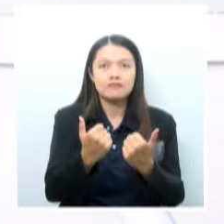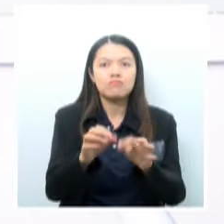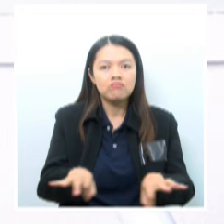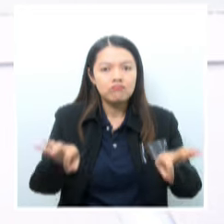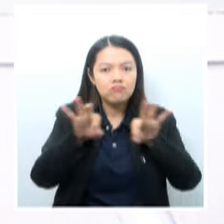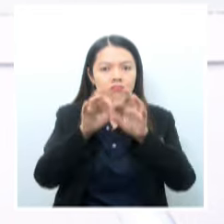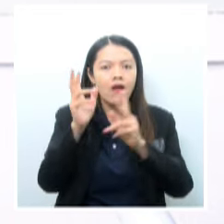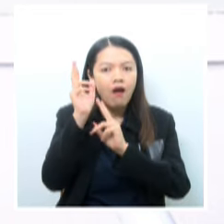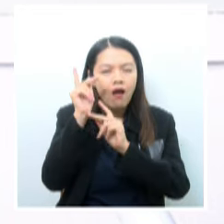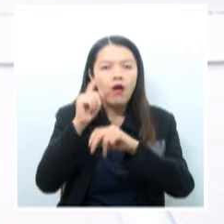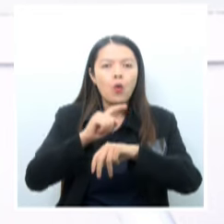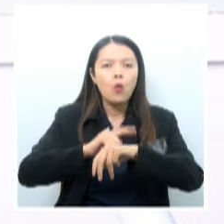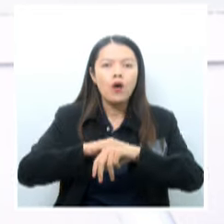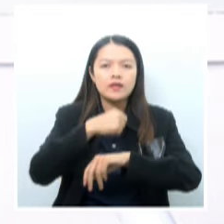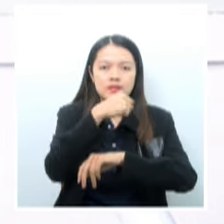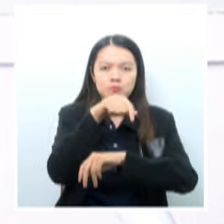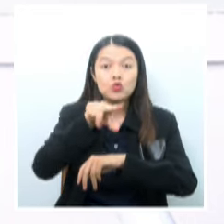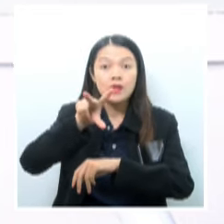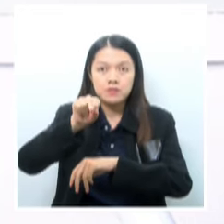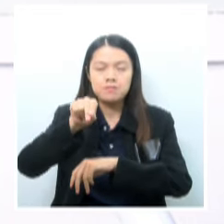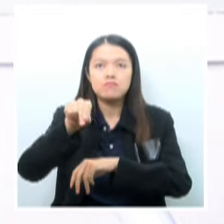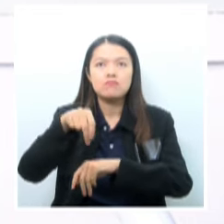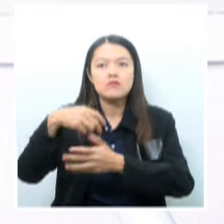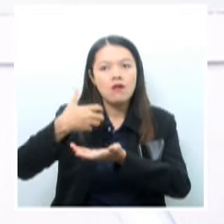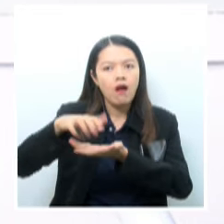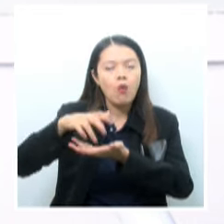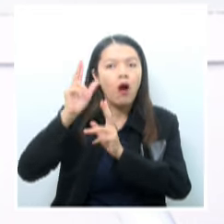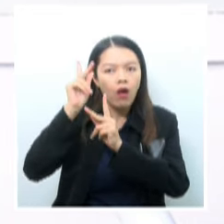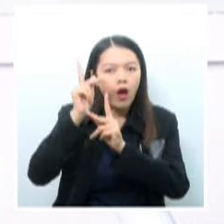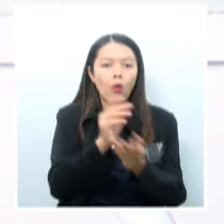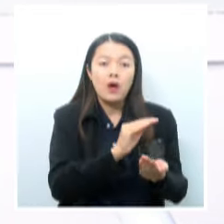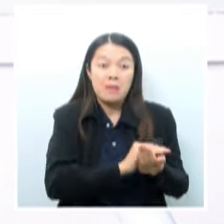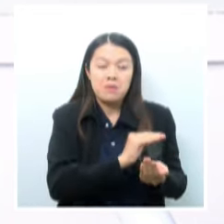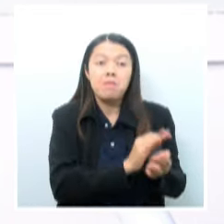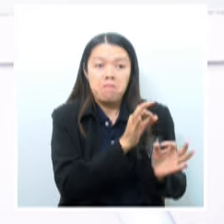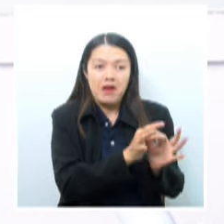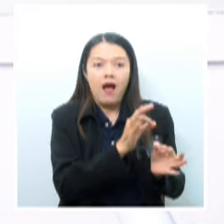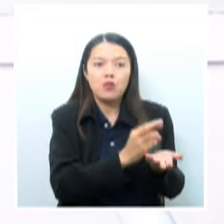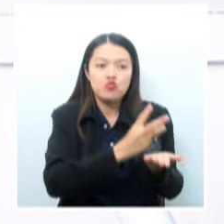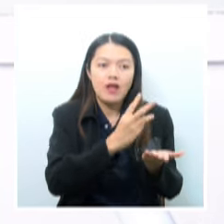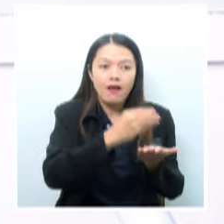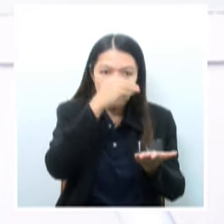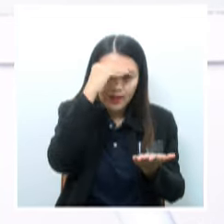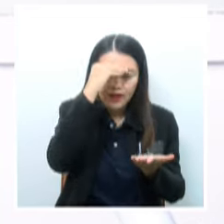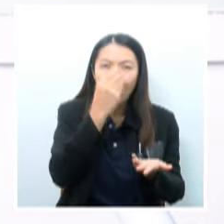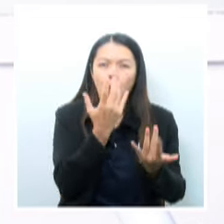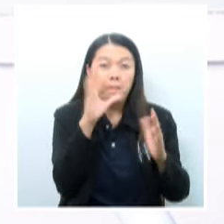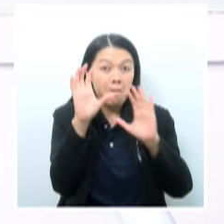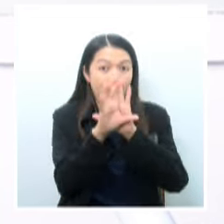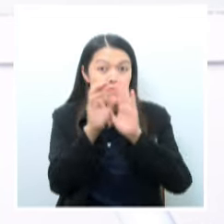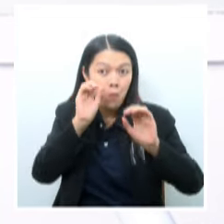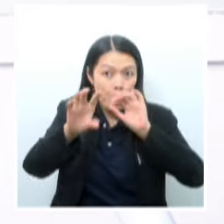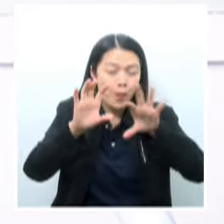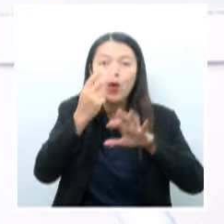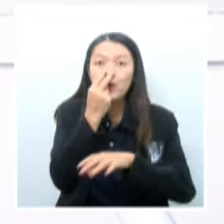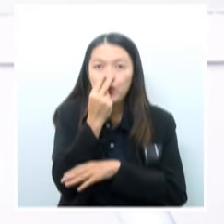ำคัญวันนี้ค่ะเวลา 10:30 ก็จะมีการแถลงข่าวธนาคารในกิจในภาพของกระทรวงศึกษาธิการยังไงเราจะเก็บภาพบรรยากาศนะคะมาน